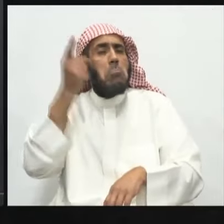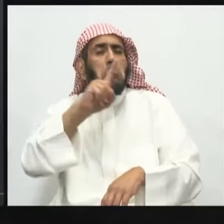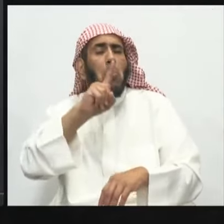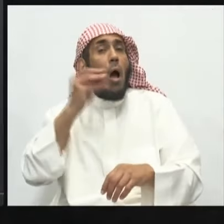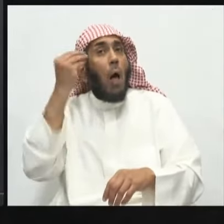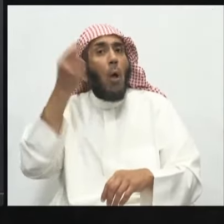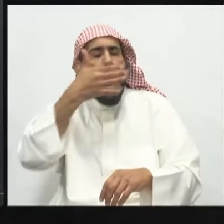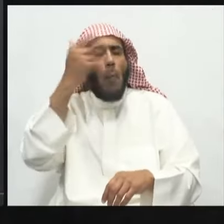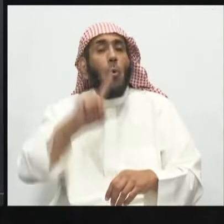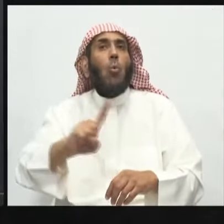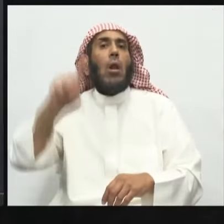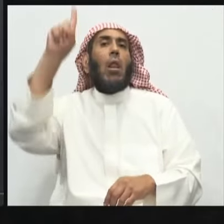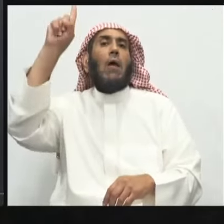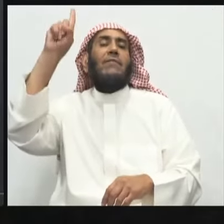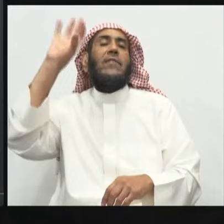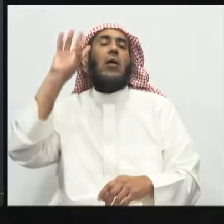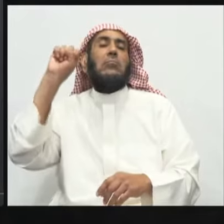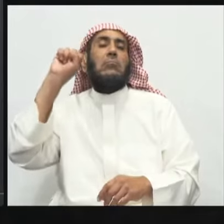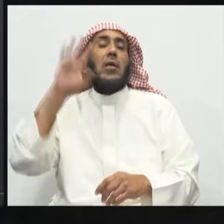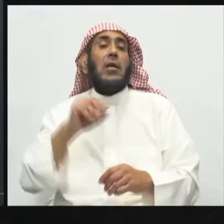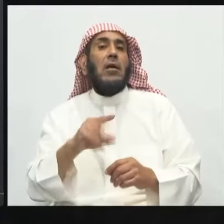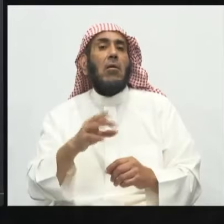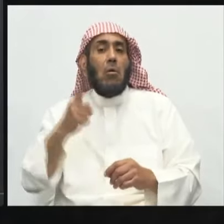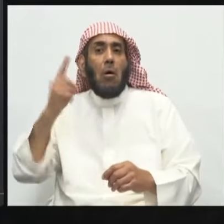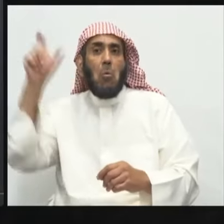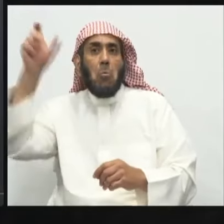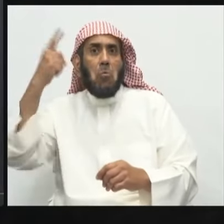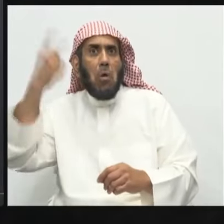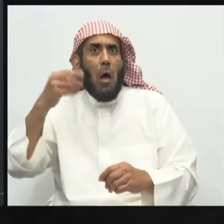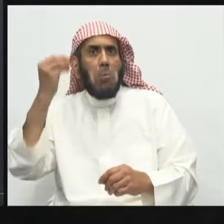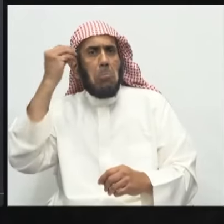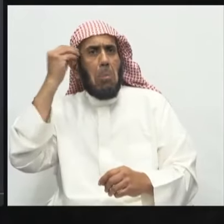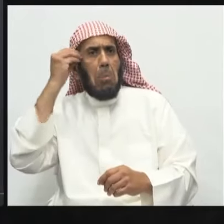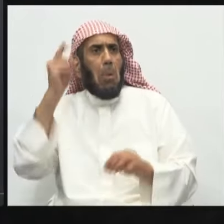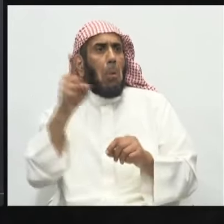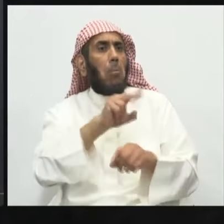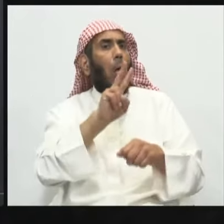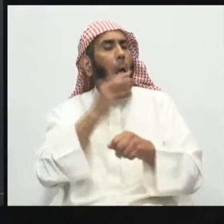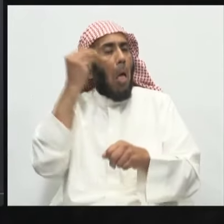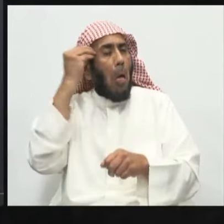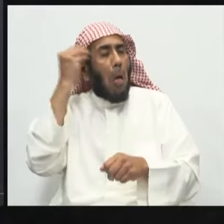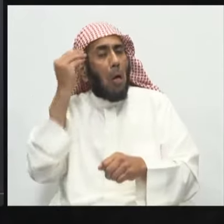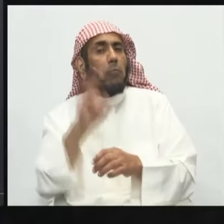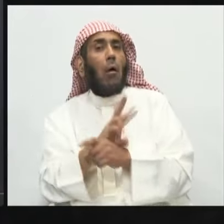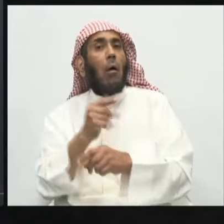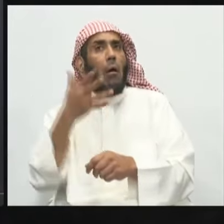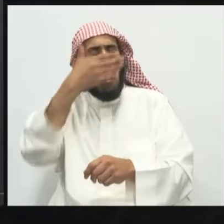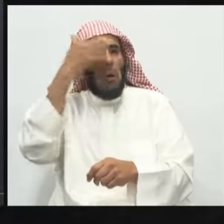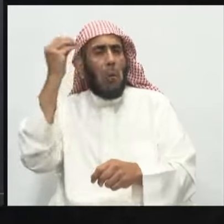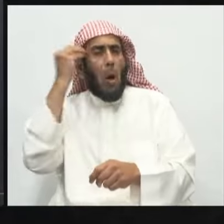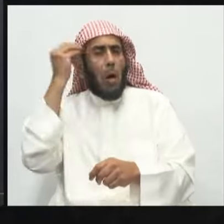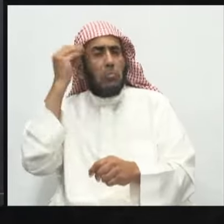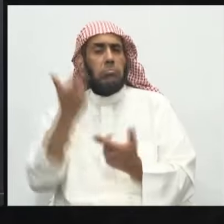هو من هو الله سبحانه وتعالى فالساحر يدعي انه يعلم الغيب فالساحر